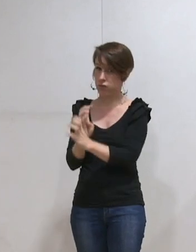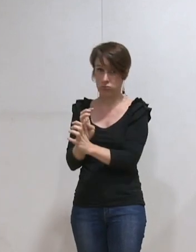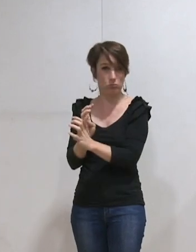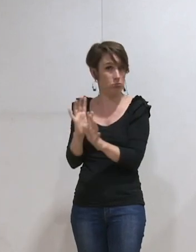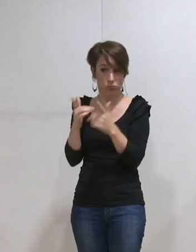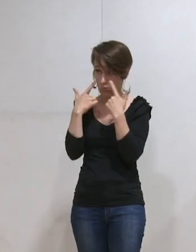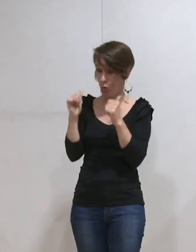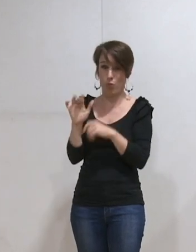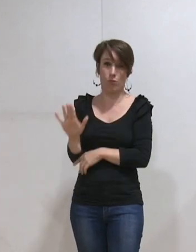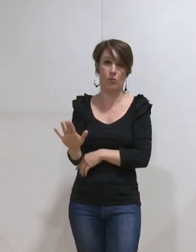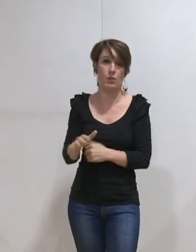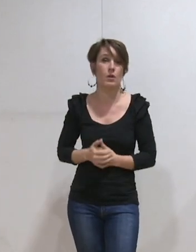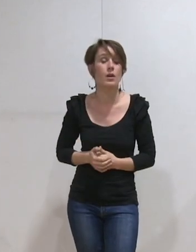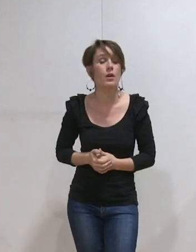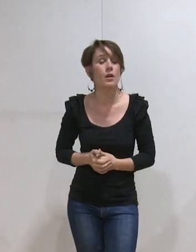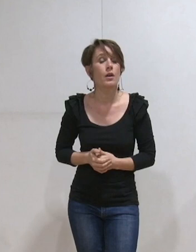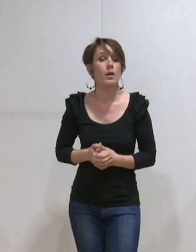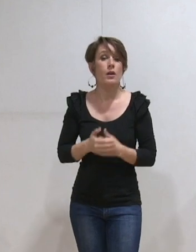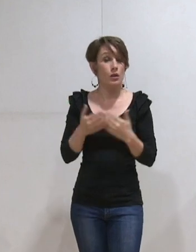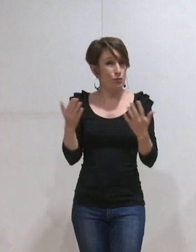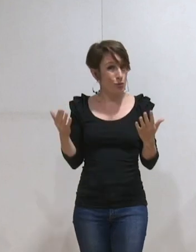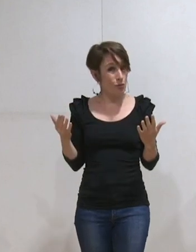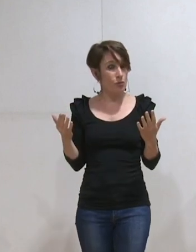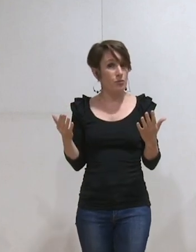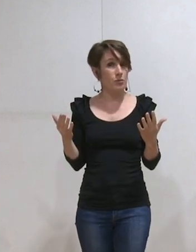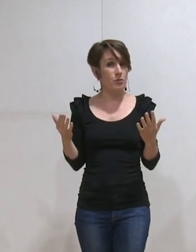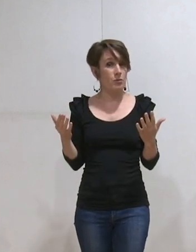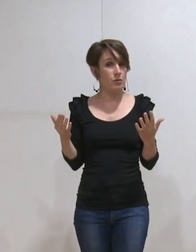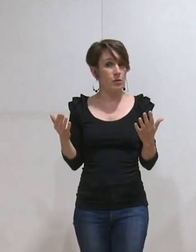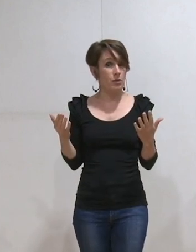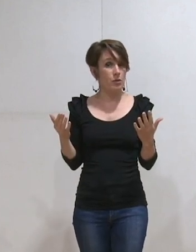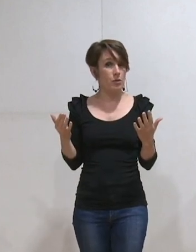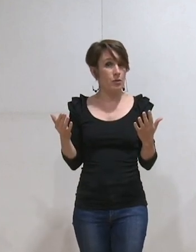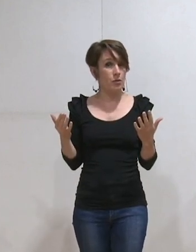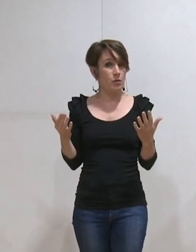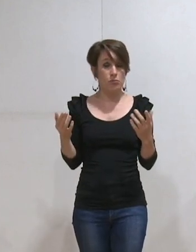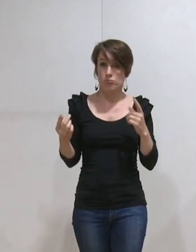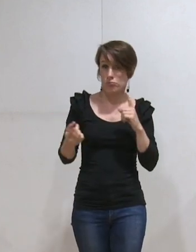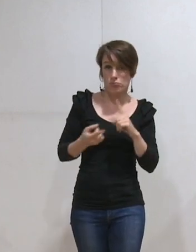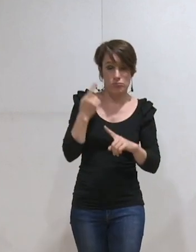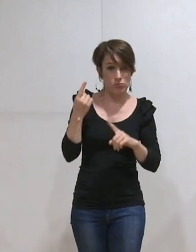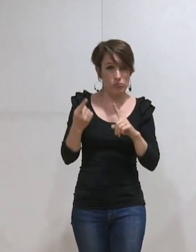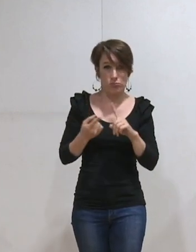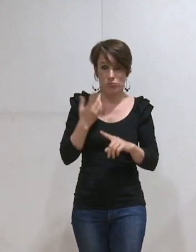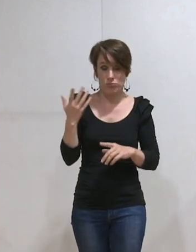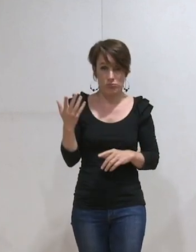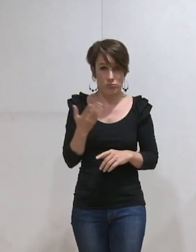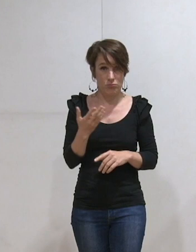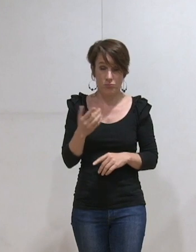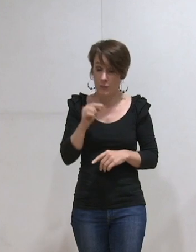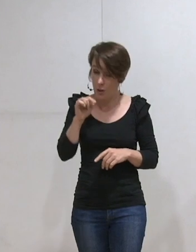c'est non seulement l'accès à la culture au plus grand nombre qui est